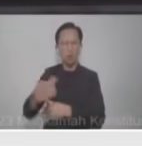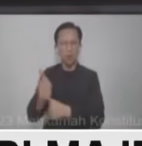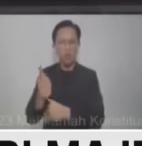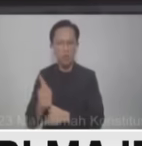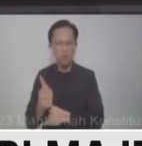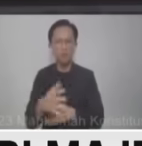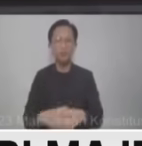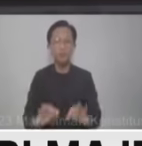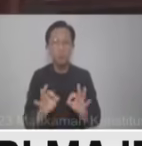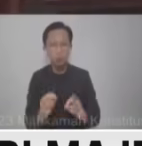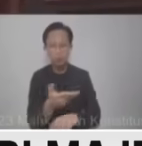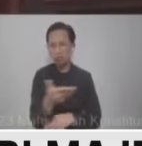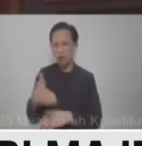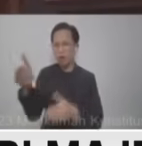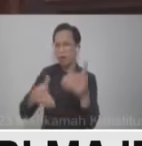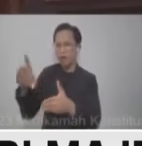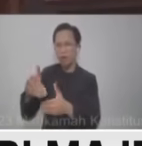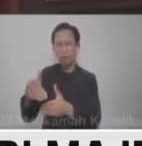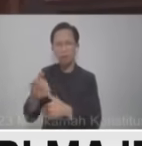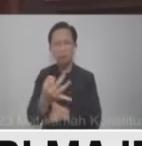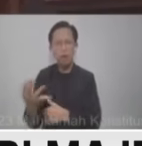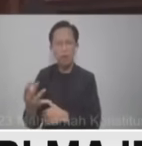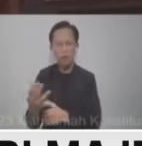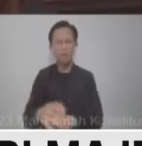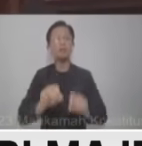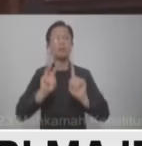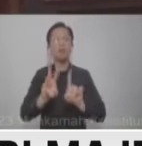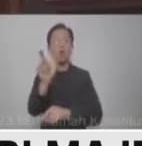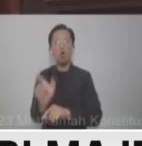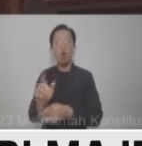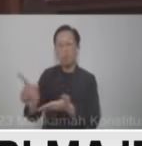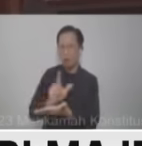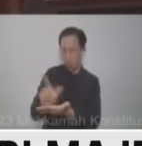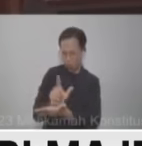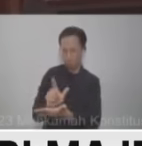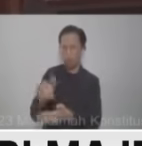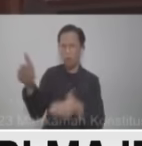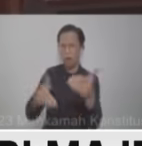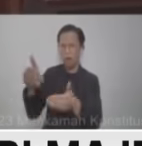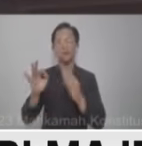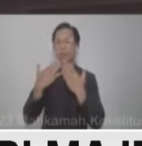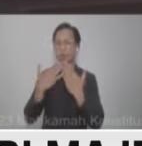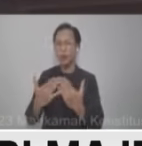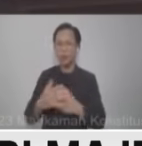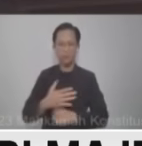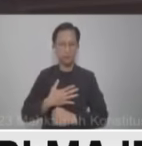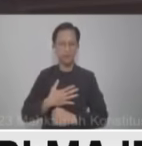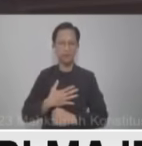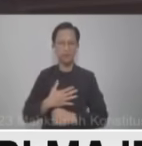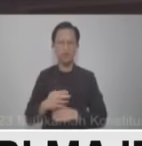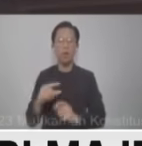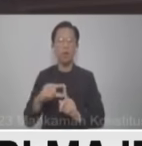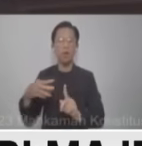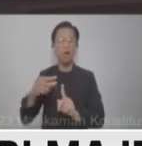kalau kalau untuk kepentingan pemilu dan juga melihat rekam jejak Prof jimli sebelumnya walaupun peraturan MK nomor 1 2023